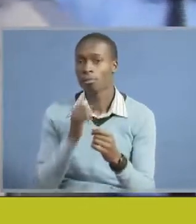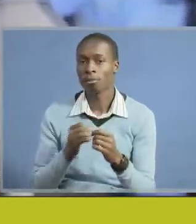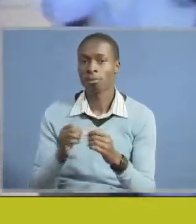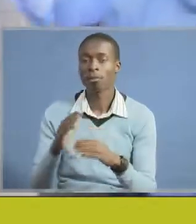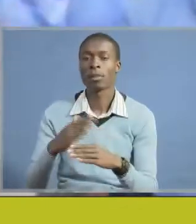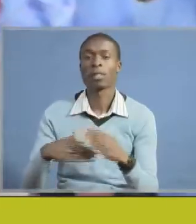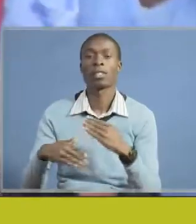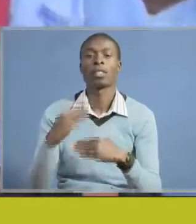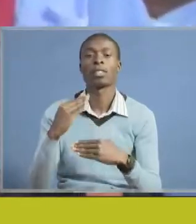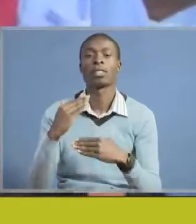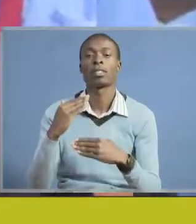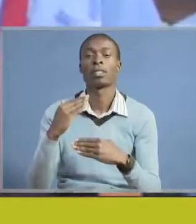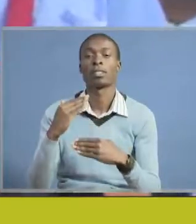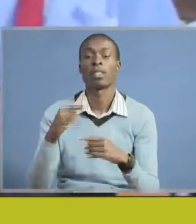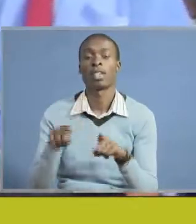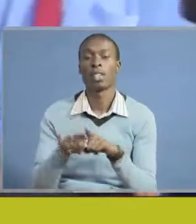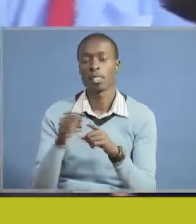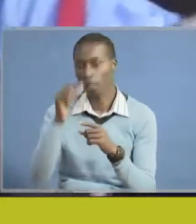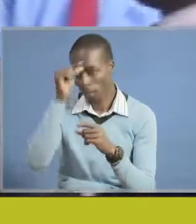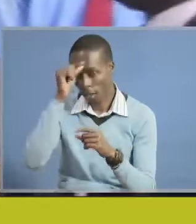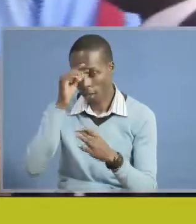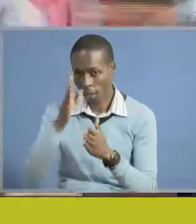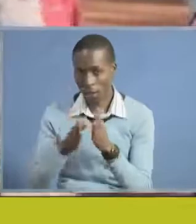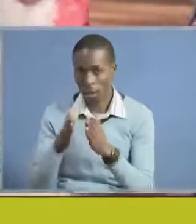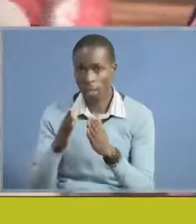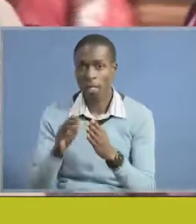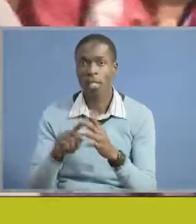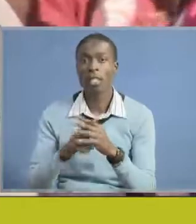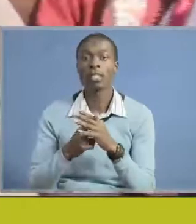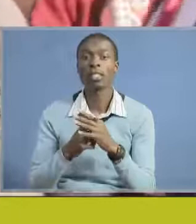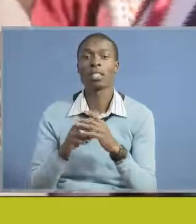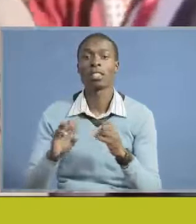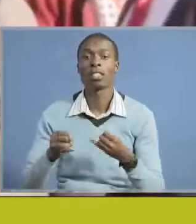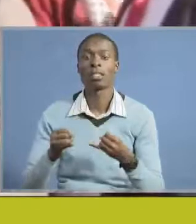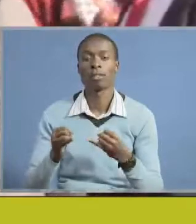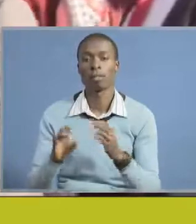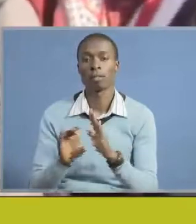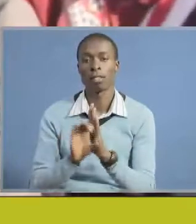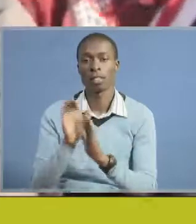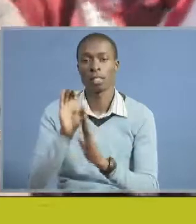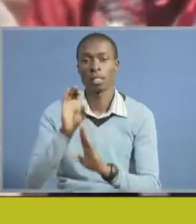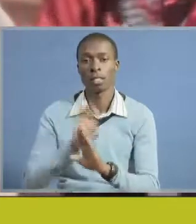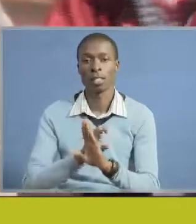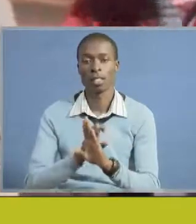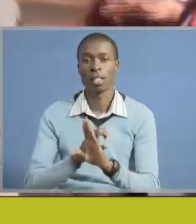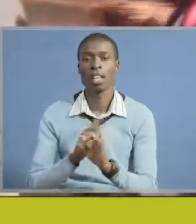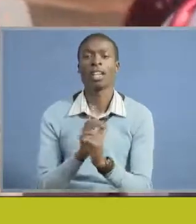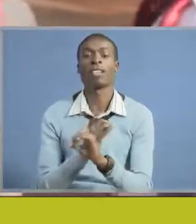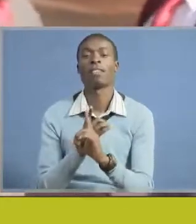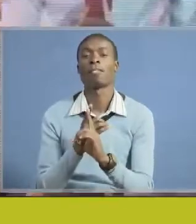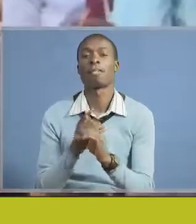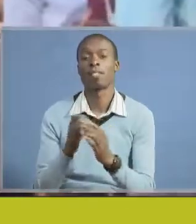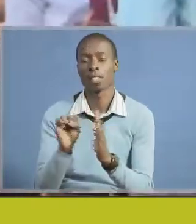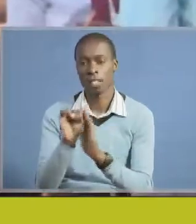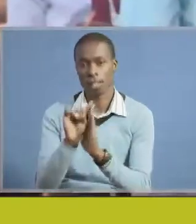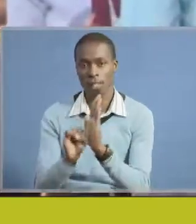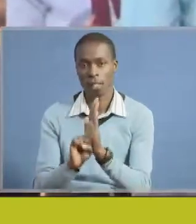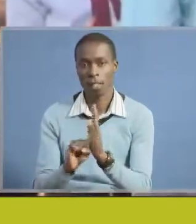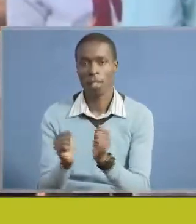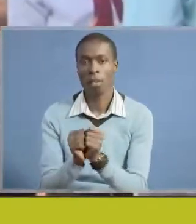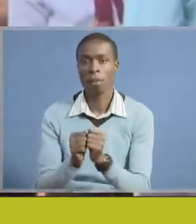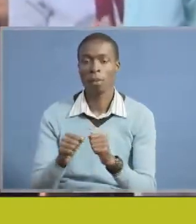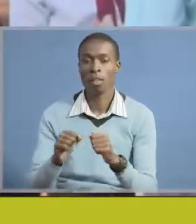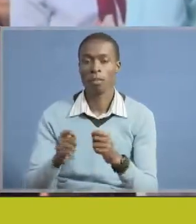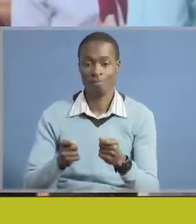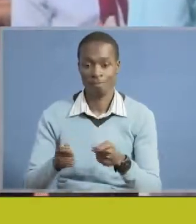vyuoni. Serikali pia imepania kuanzisha mfumo wa masomo nchini kwa kuwafanya watoto kusomea masomo mbalimbali inayowiana na uwezo